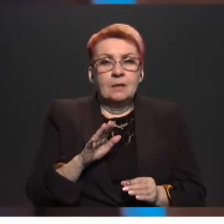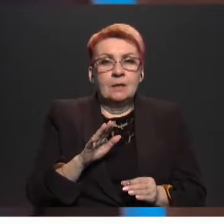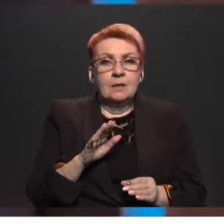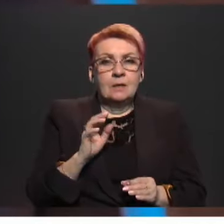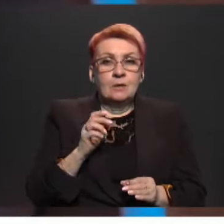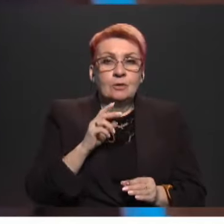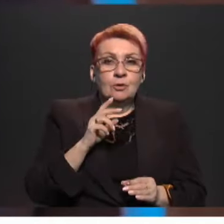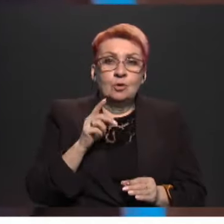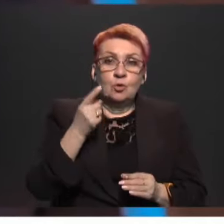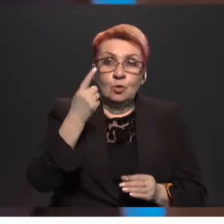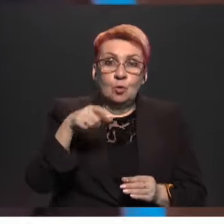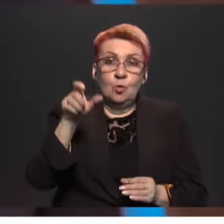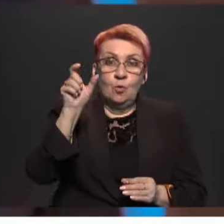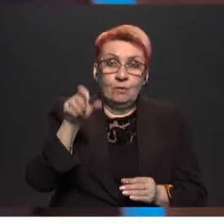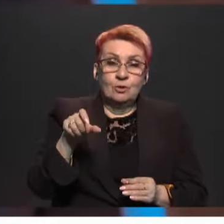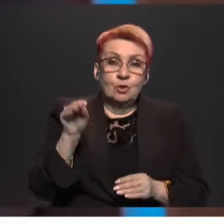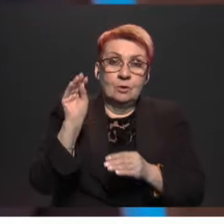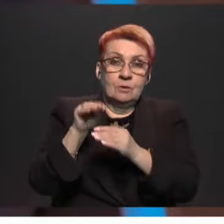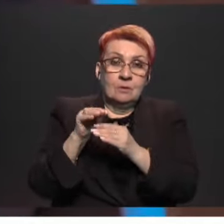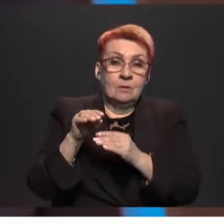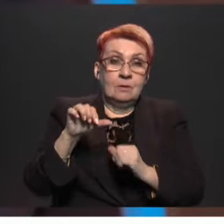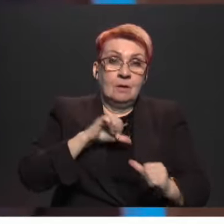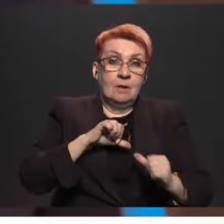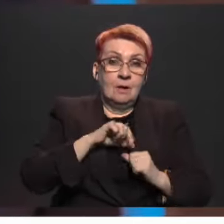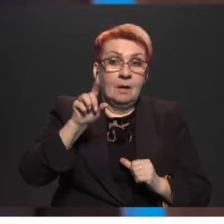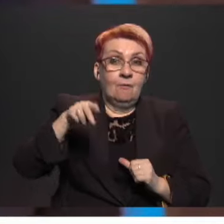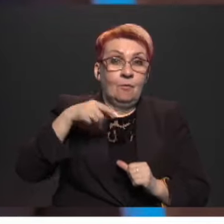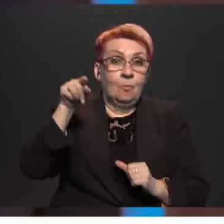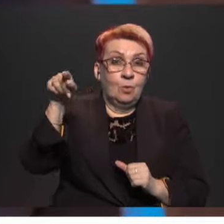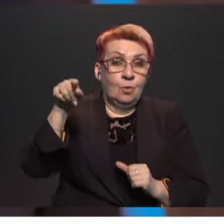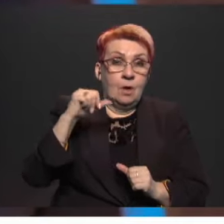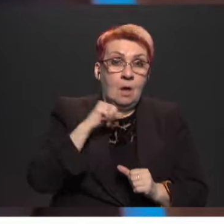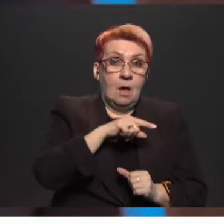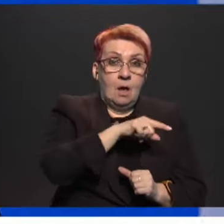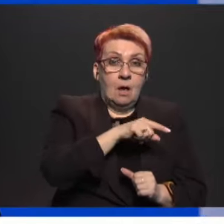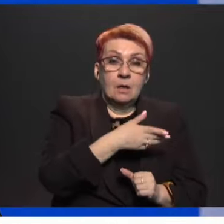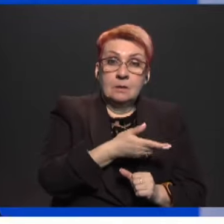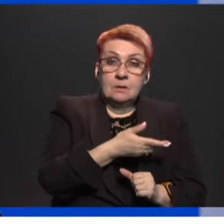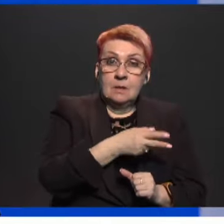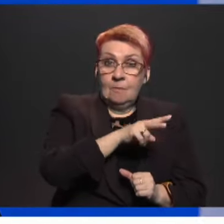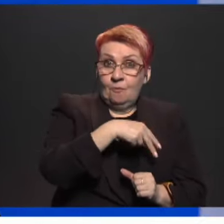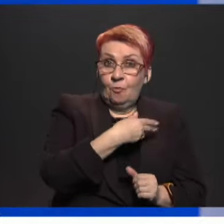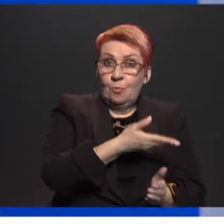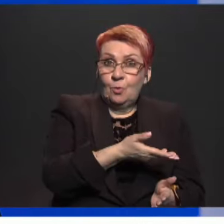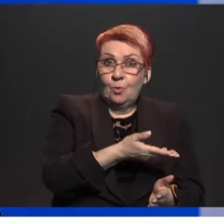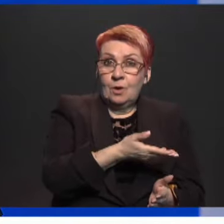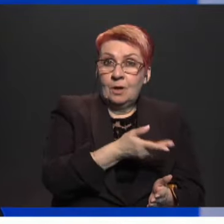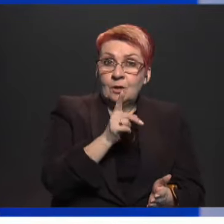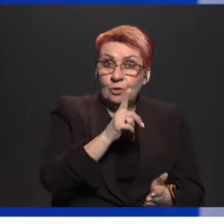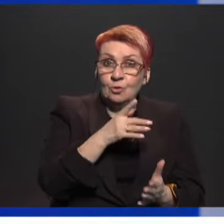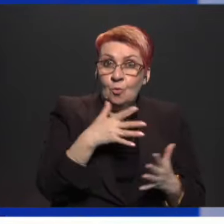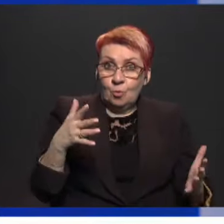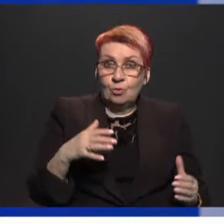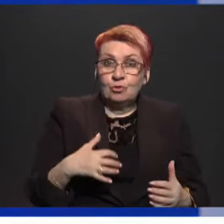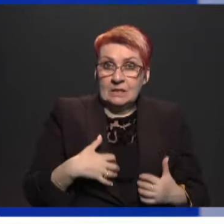во грехе в таком вот, казалось бы, безобидном деле, сам испытывает грех осуждения при этом, что гораздо страшнее.